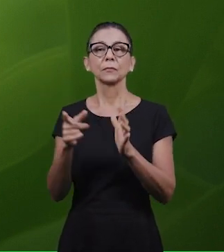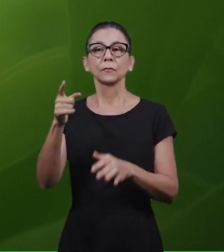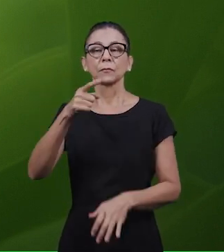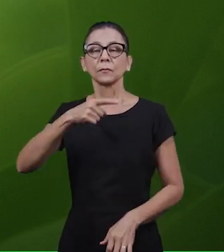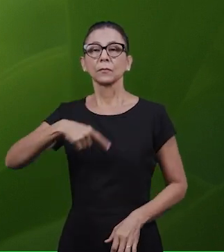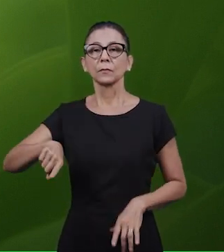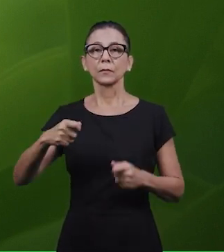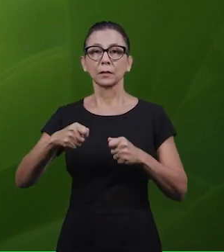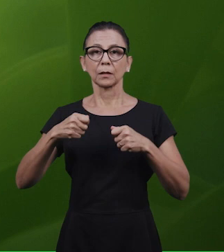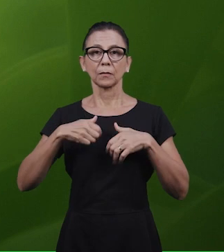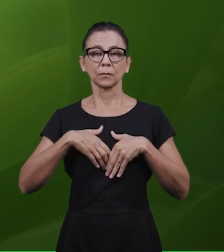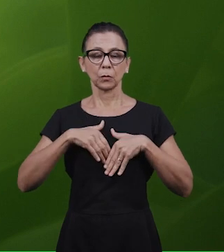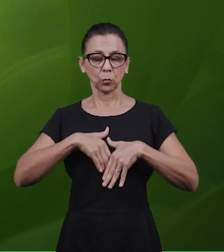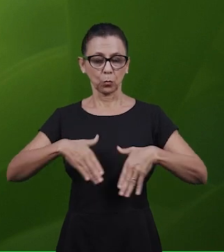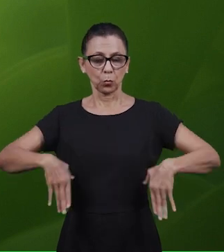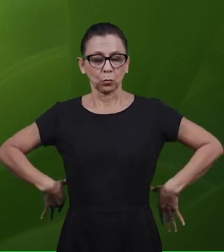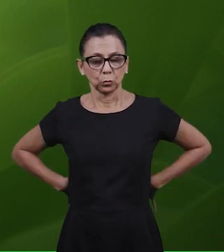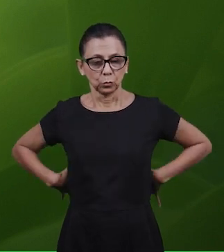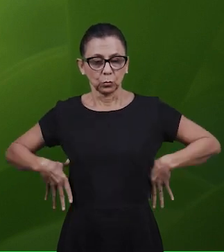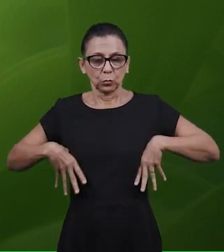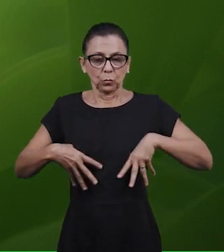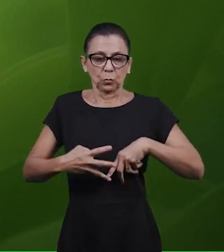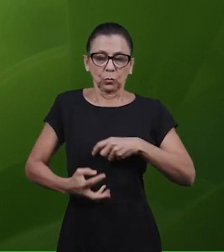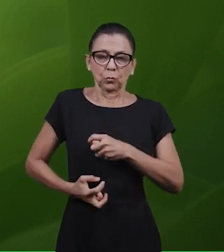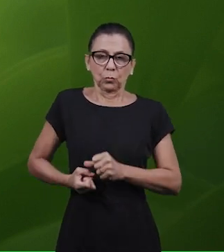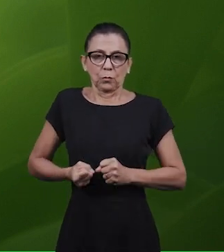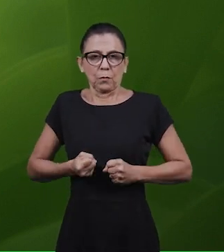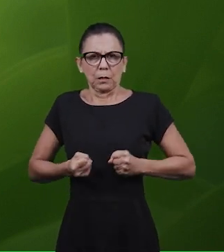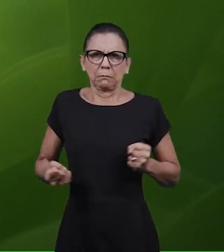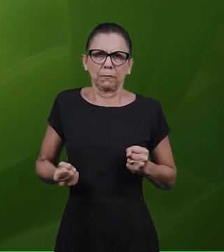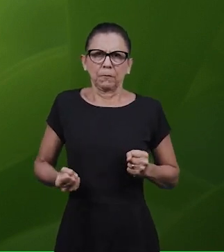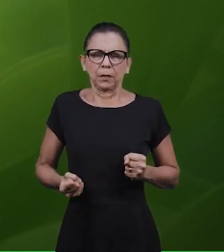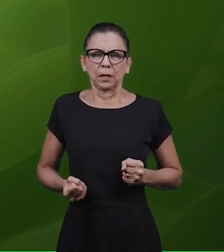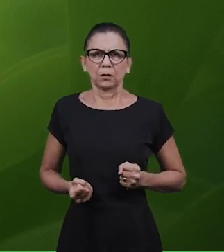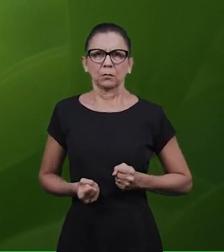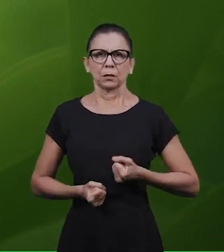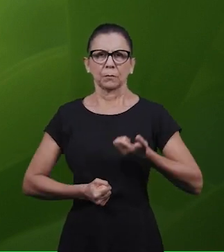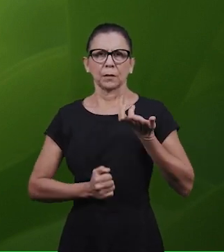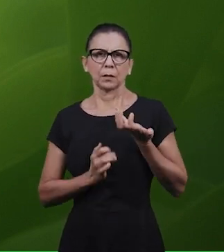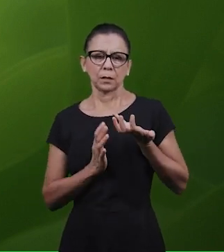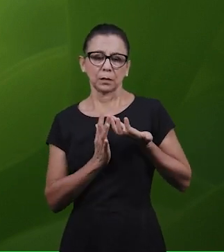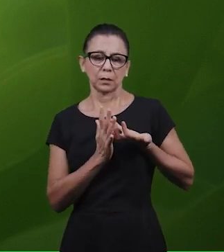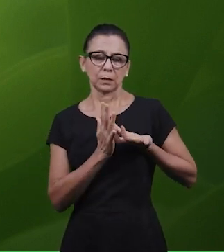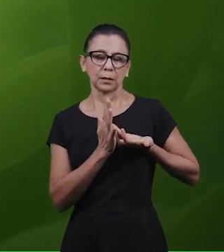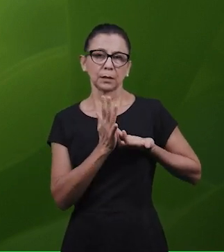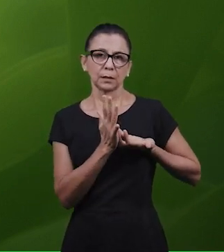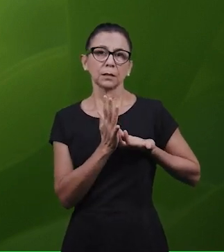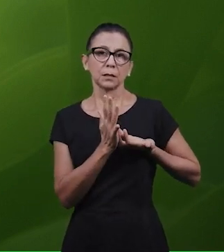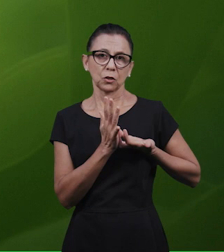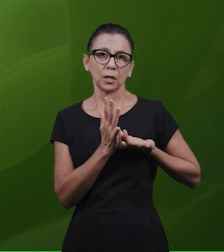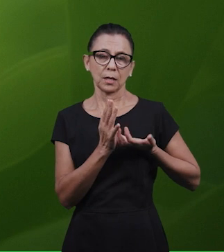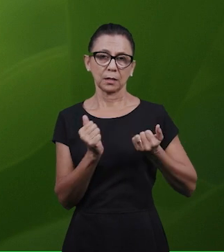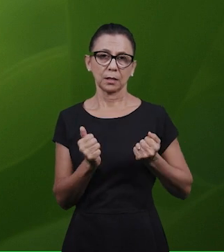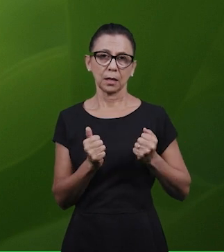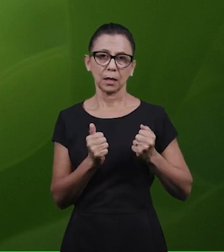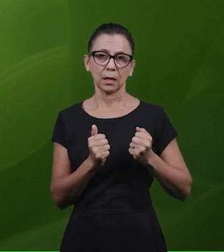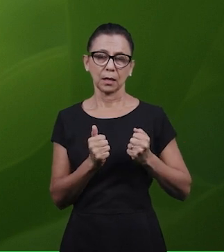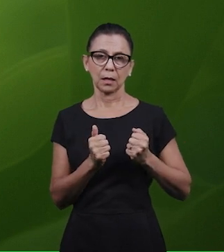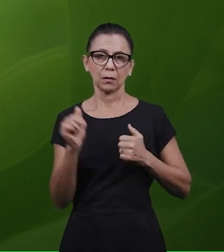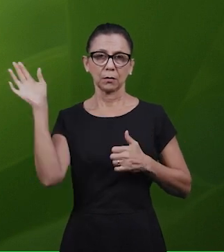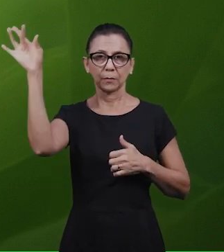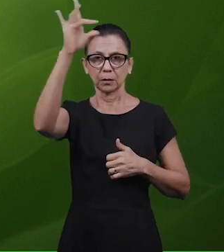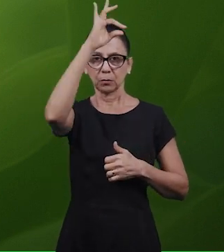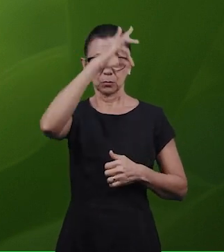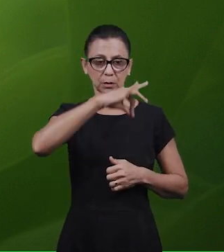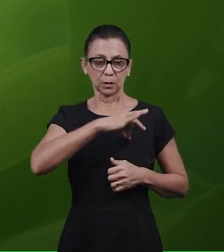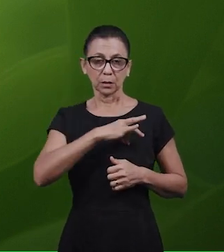devons être avec nos reins saints. En plus, nos lampes allumées, afin que nous puissions